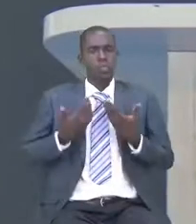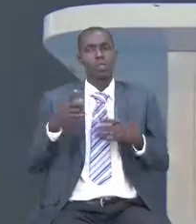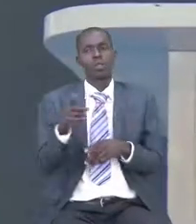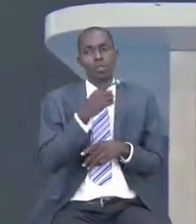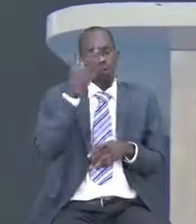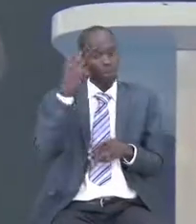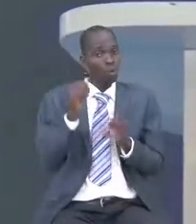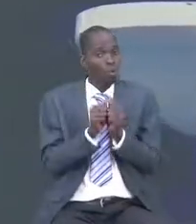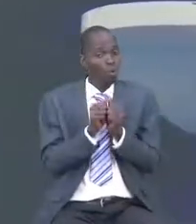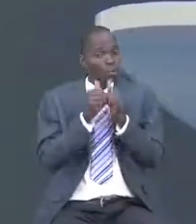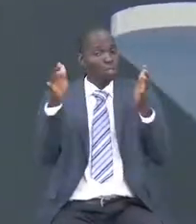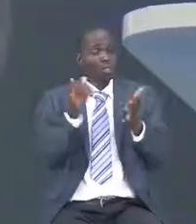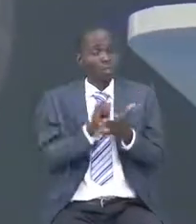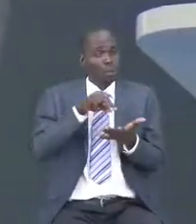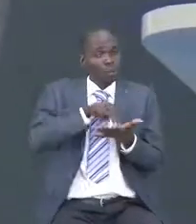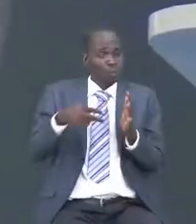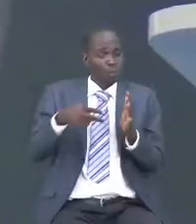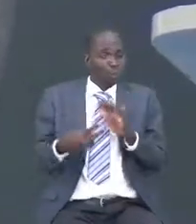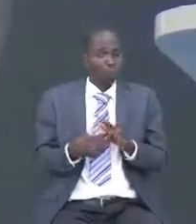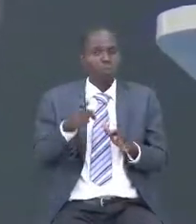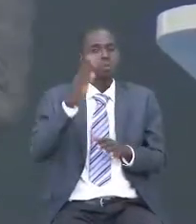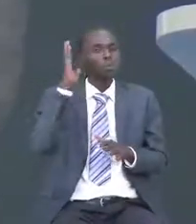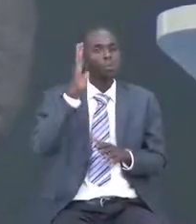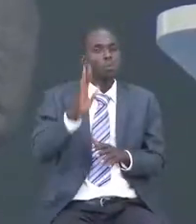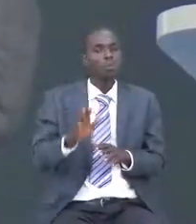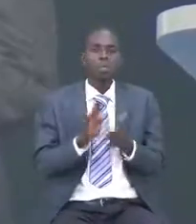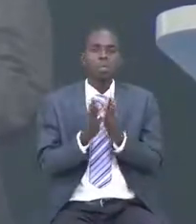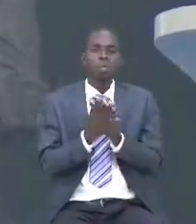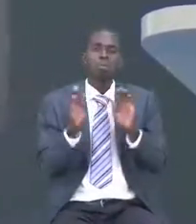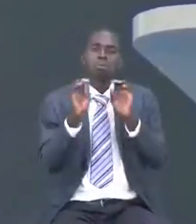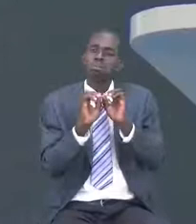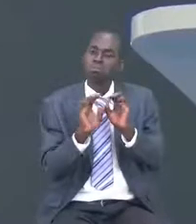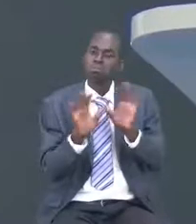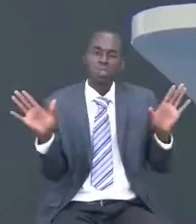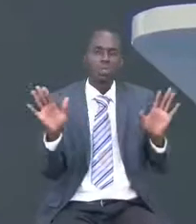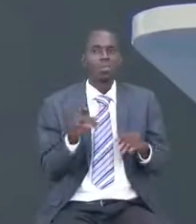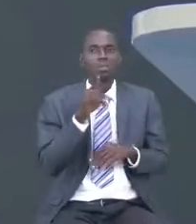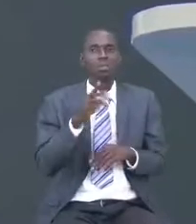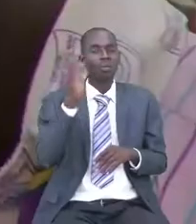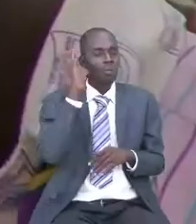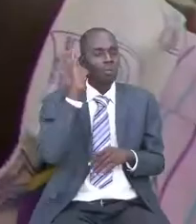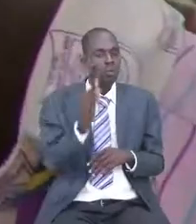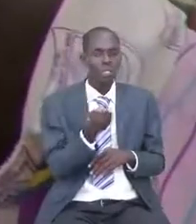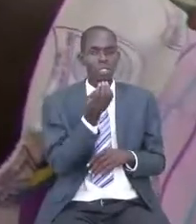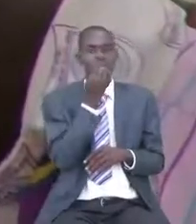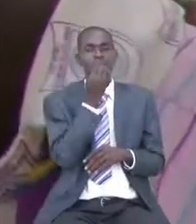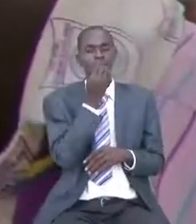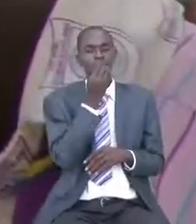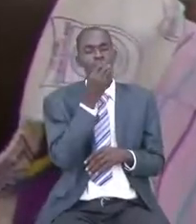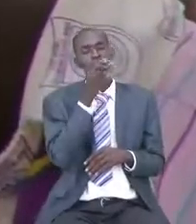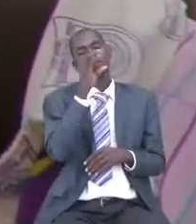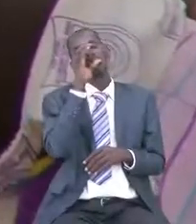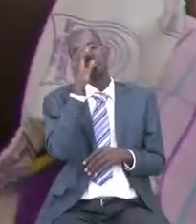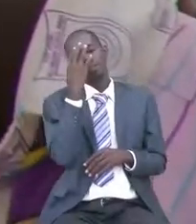cet objectif-là, tu ne deviendras rien. Tu vas manger, boire, dormir,